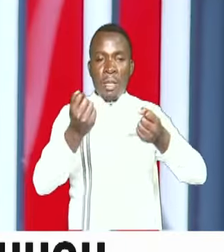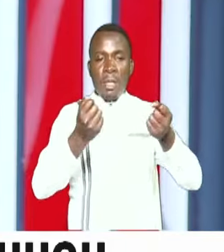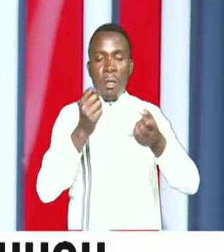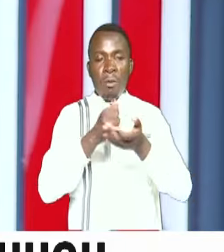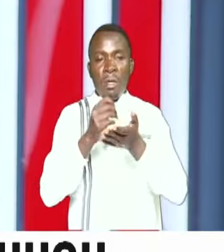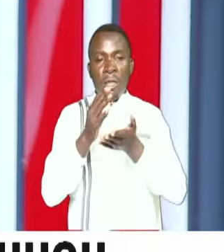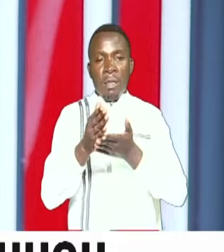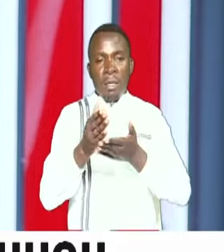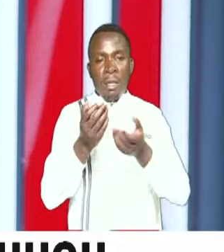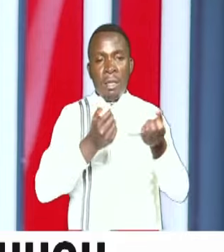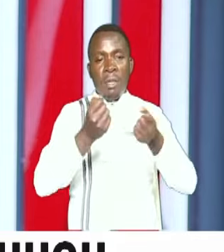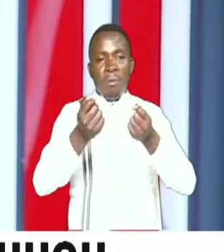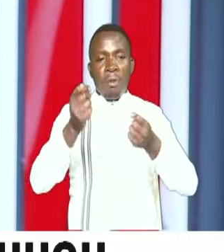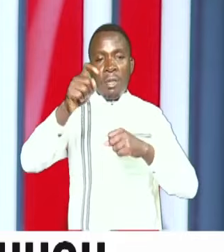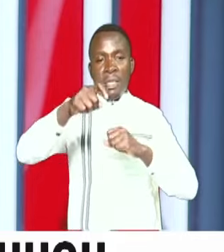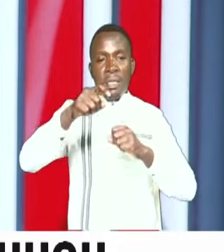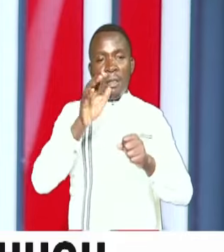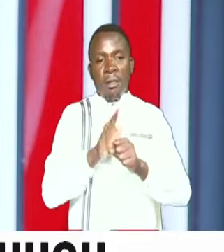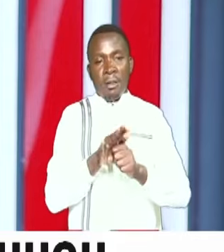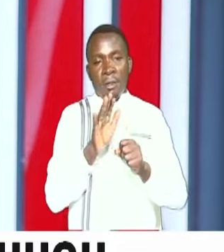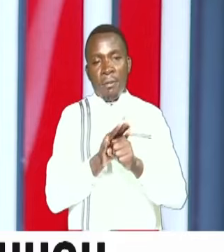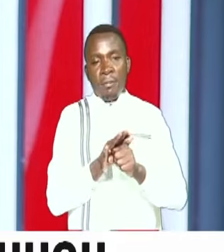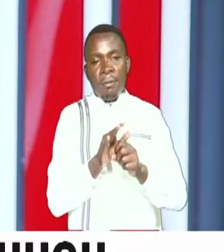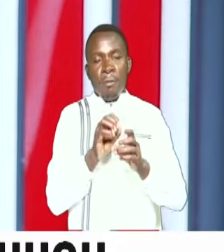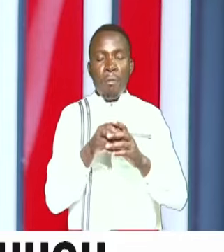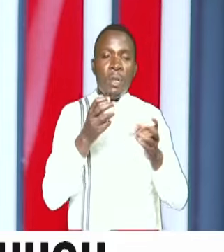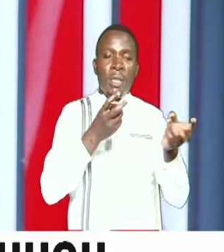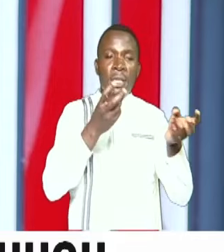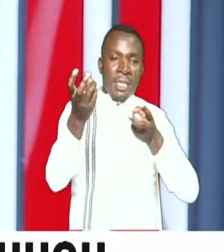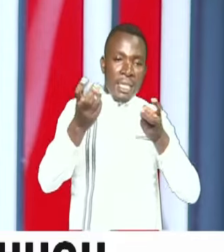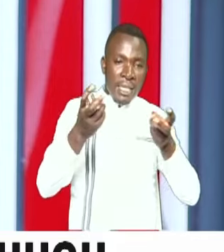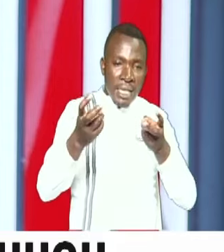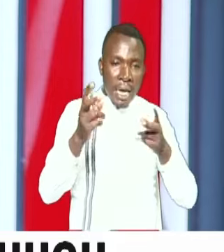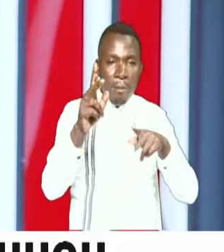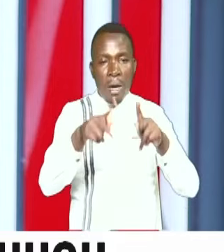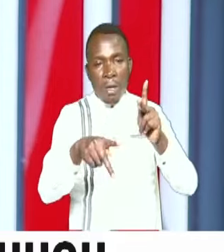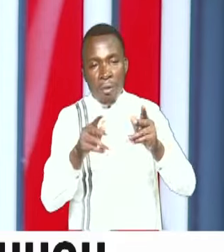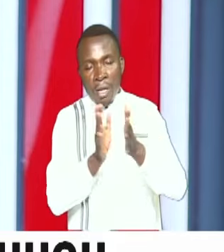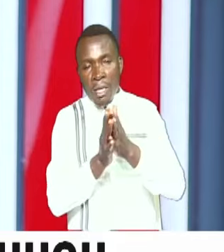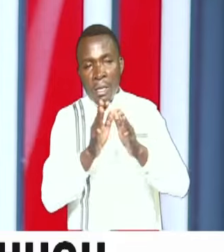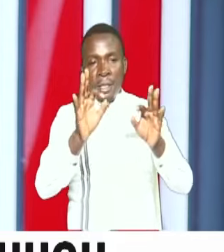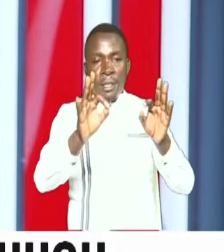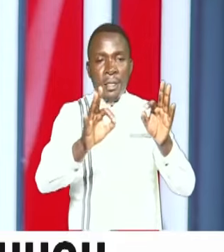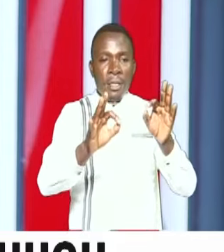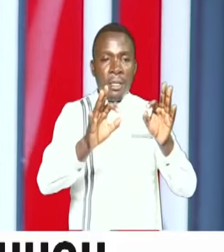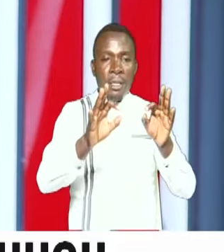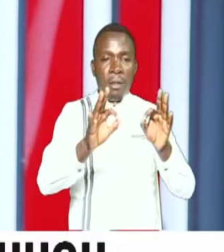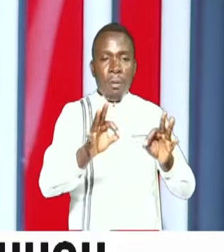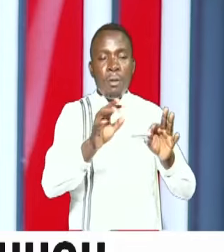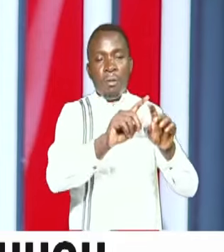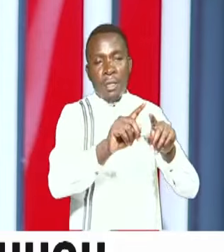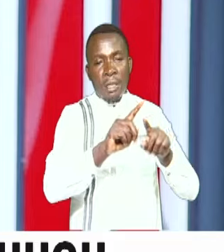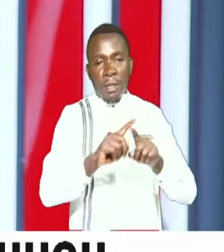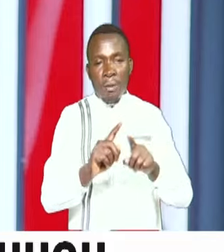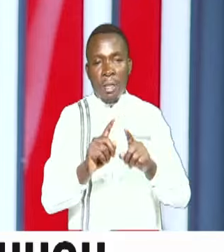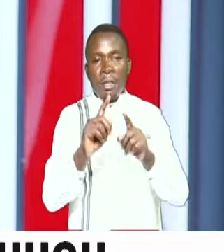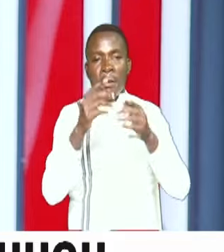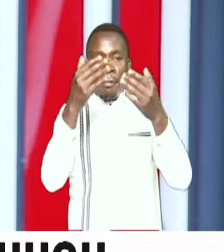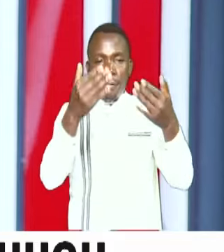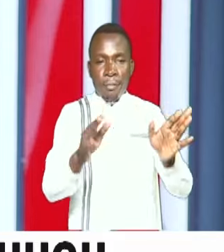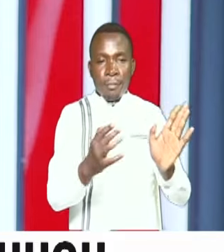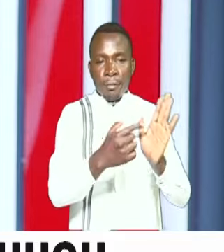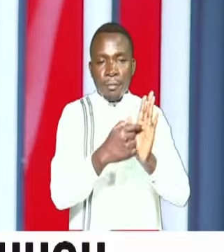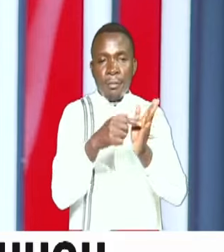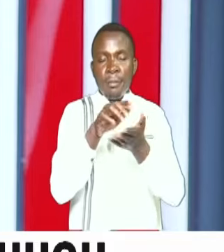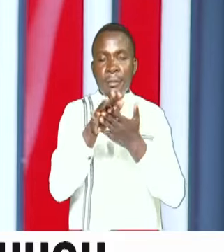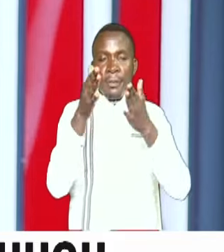imodoka zirakenerwa cyane muri transport gutwara abantu n'ibintu kandi bimaze kugaragara ko